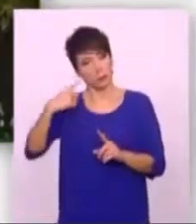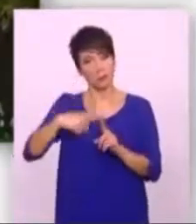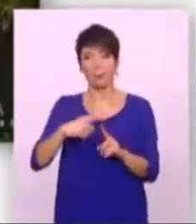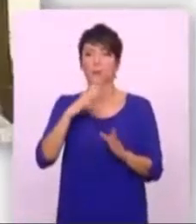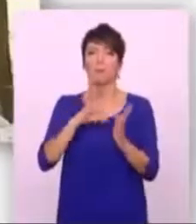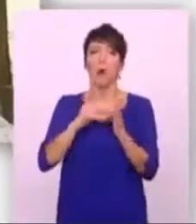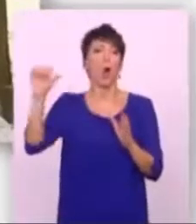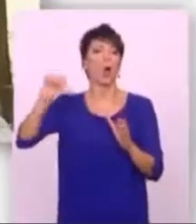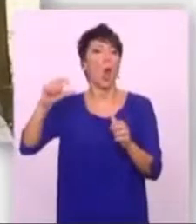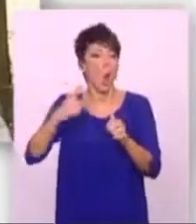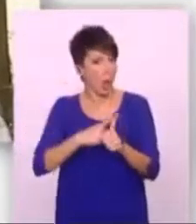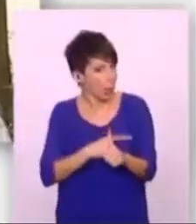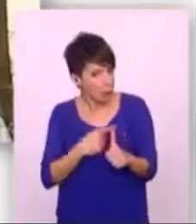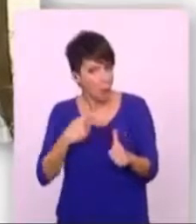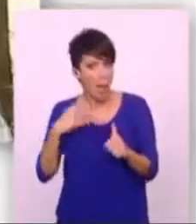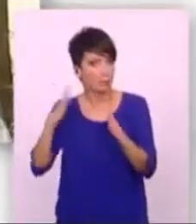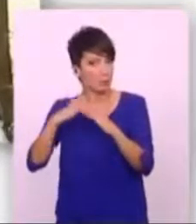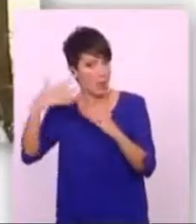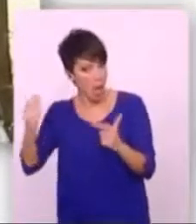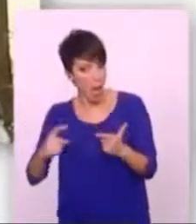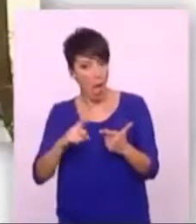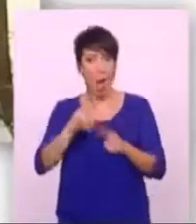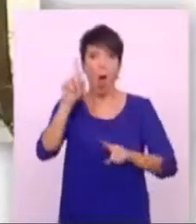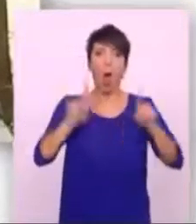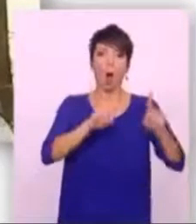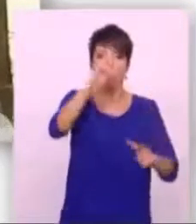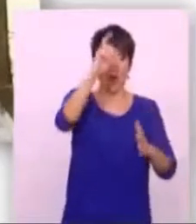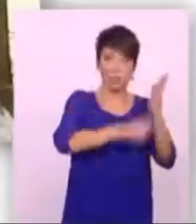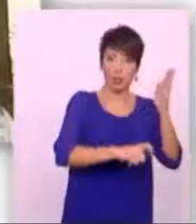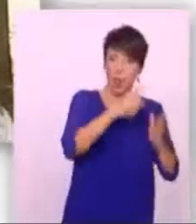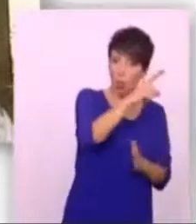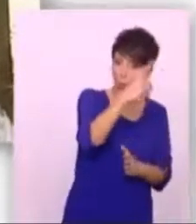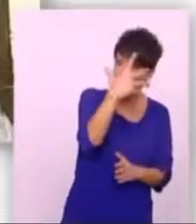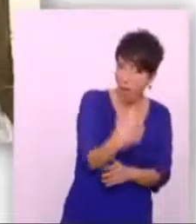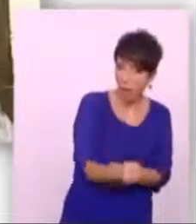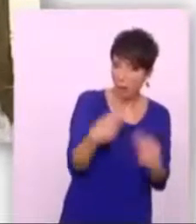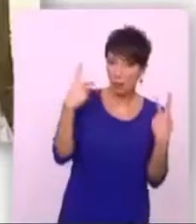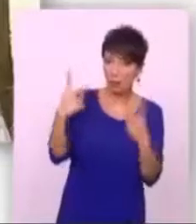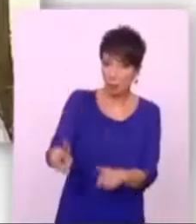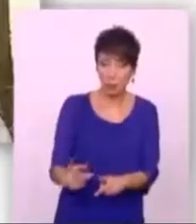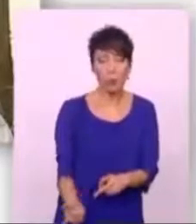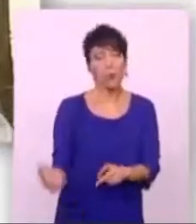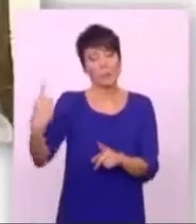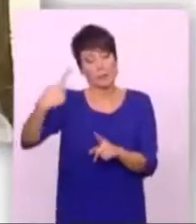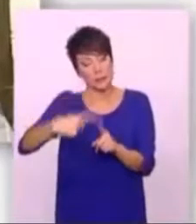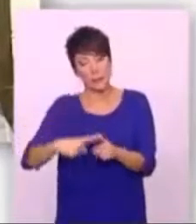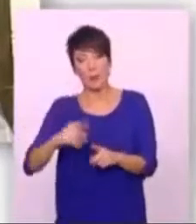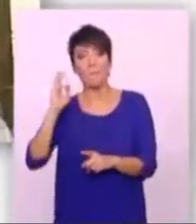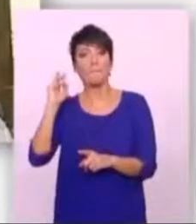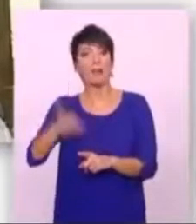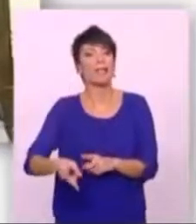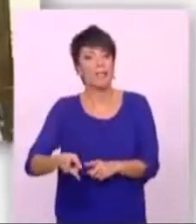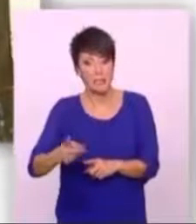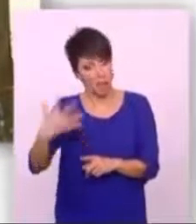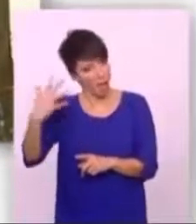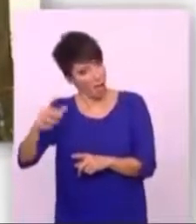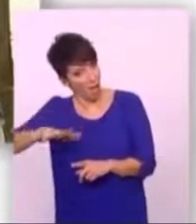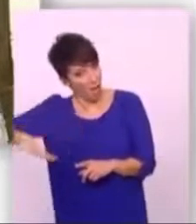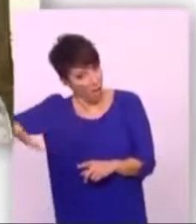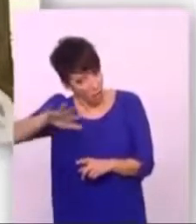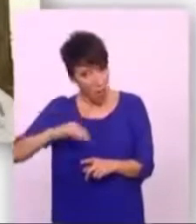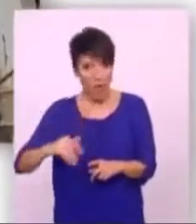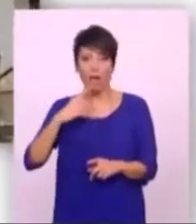Τώρα, βέβαια, στις μέρες μας δεν ξέρω τι είναι ευλογία η Κατάρα να έχει ακίνητα, κανείς. Είναι μια περιουσία ακίνητη, μεγάλη περιουσία, γύρω